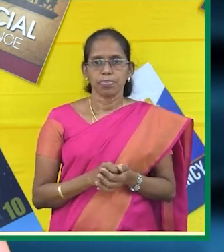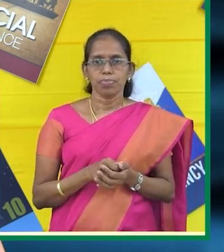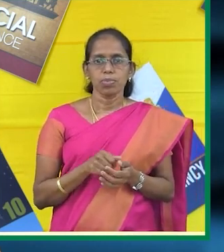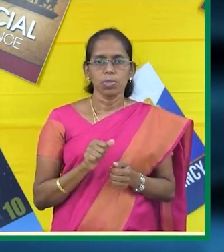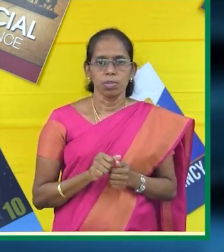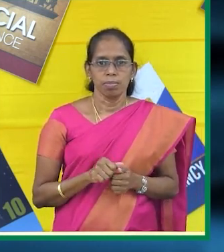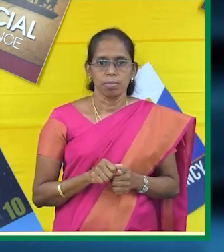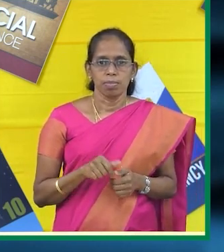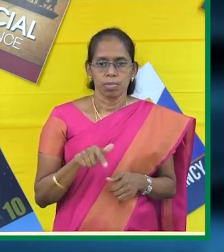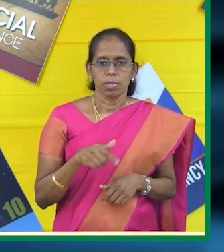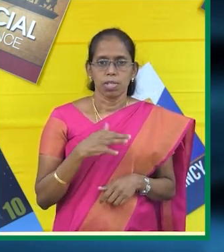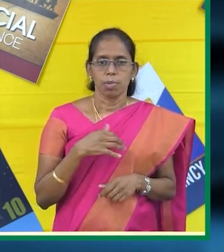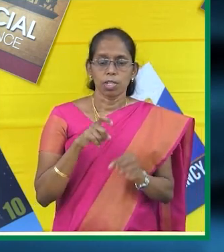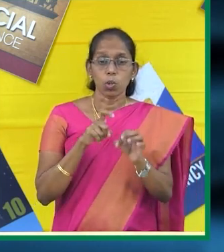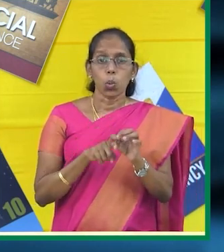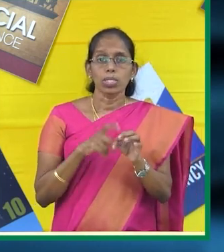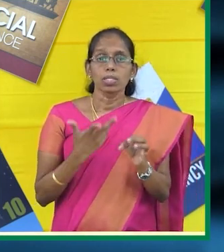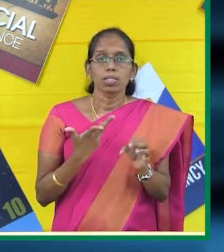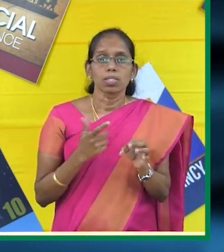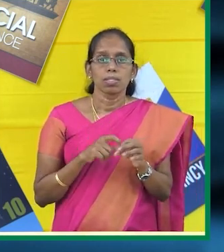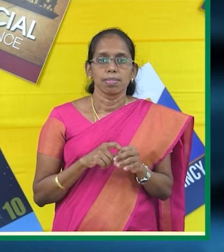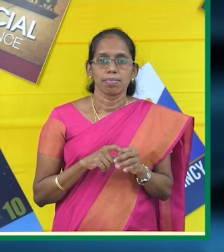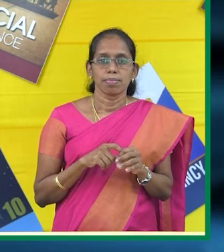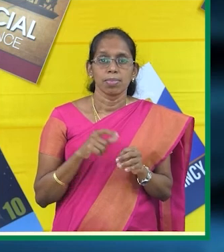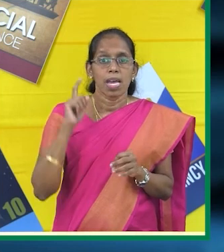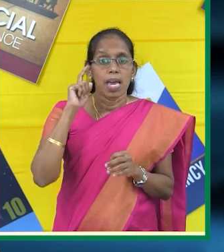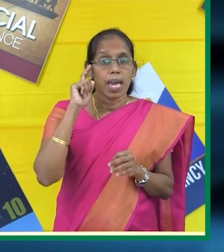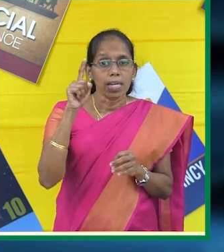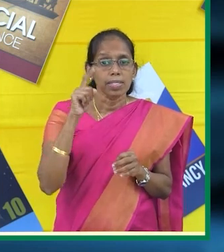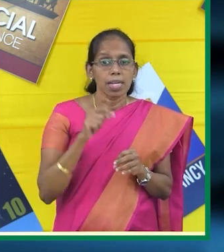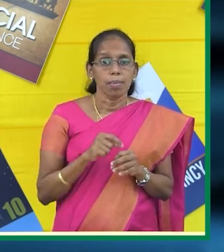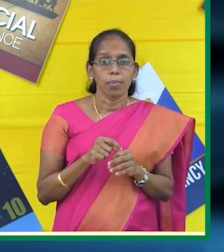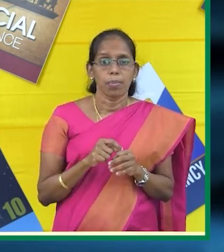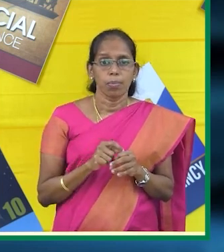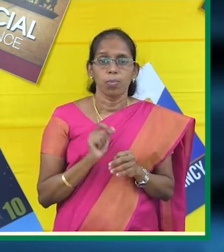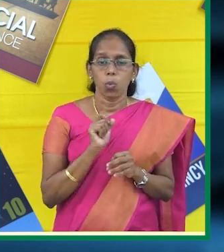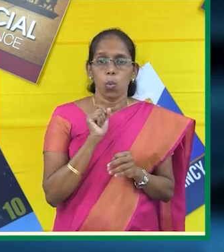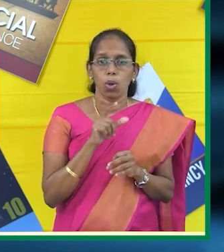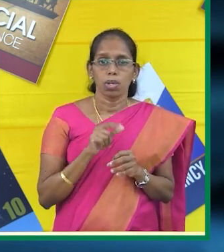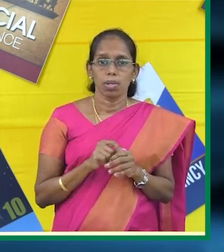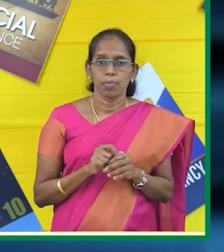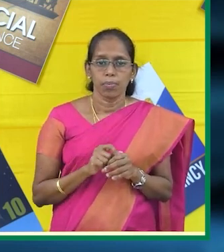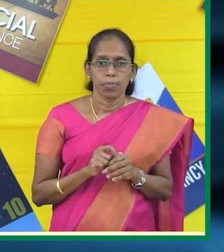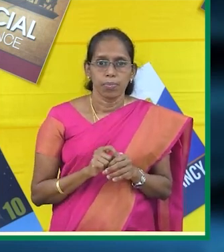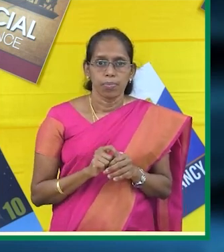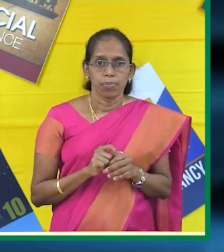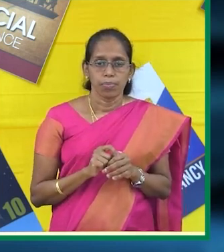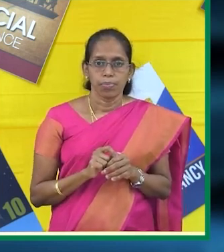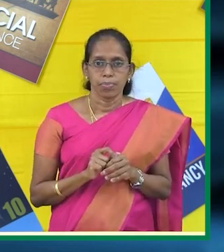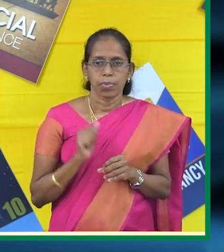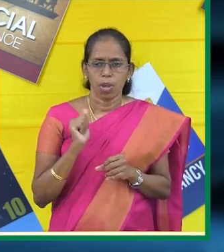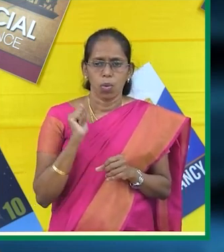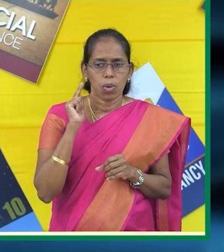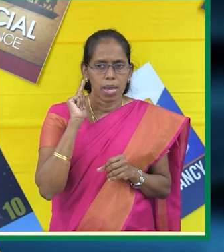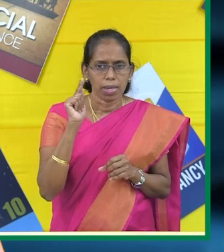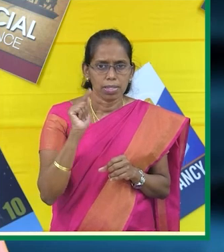நமக்கு வினாவிற்கானது அல்லது தேர்வுக்கான செய்தி என்று சொன்னால், இதில் எப்படி தேர்வுக்கு